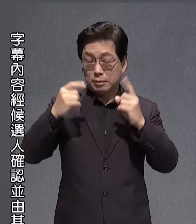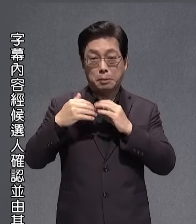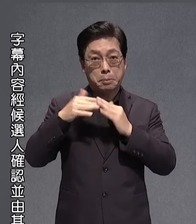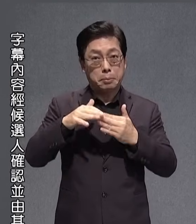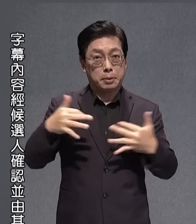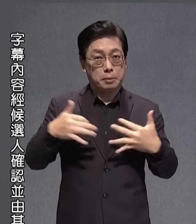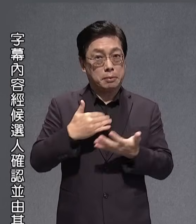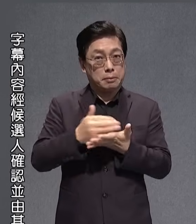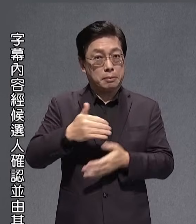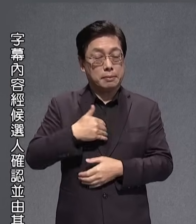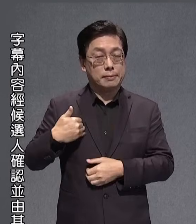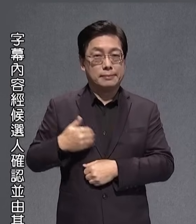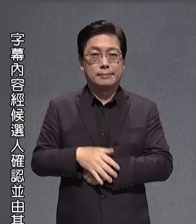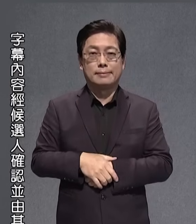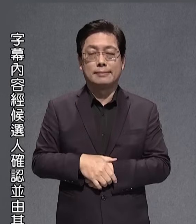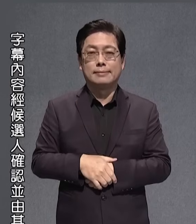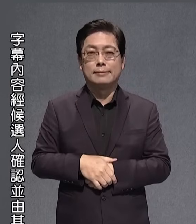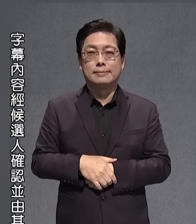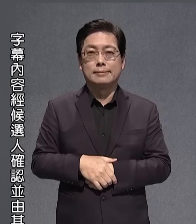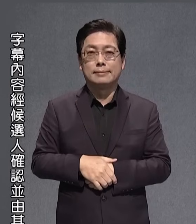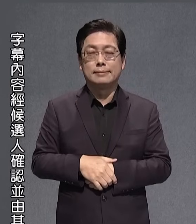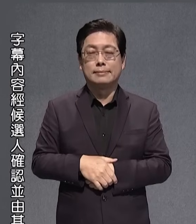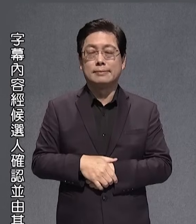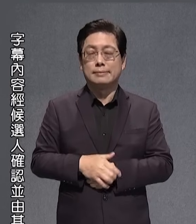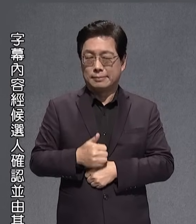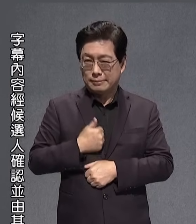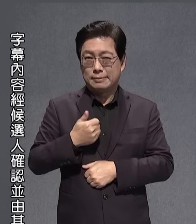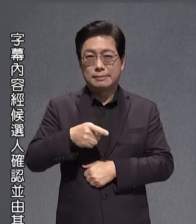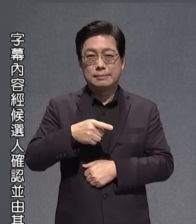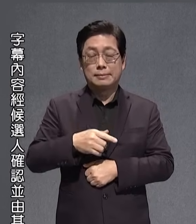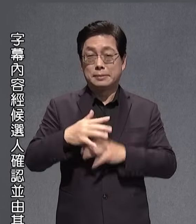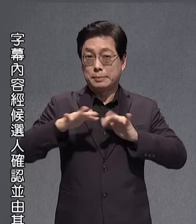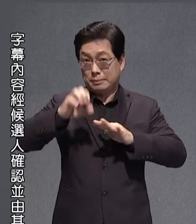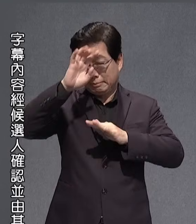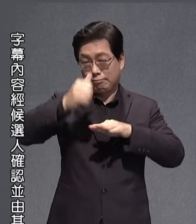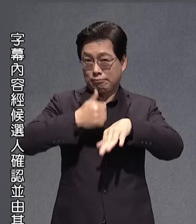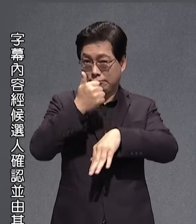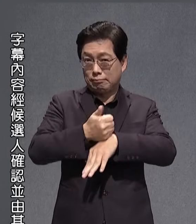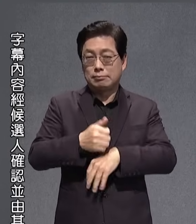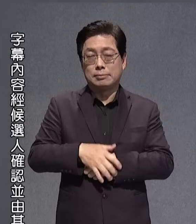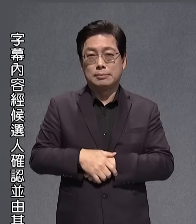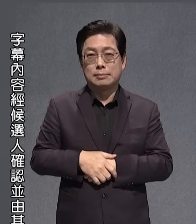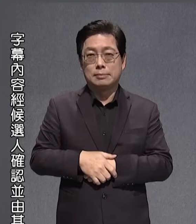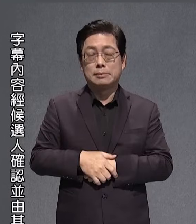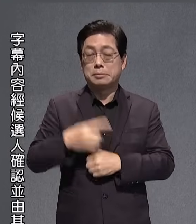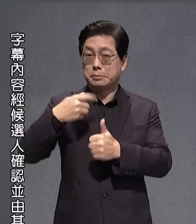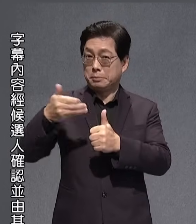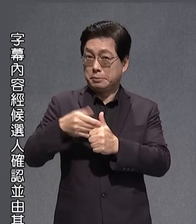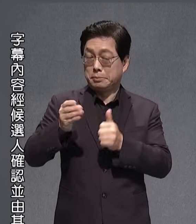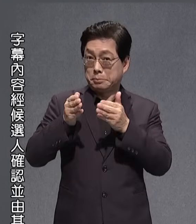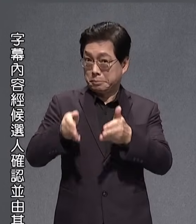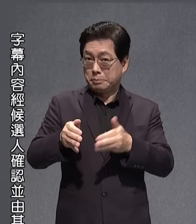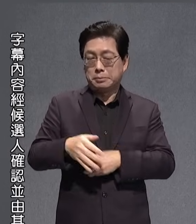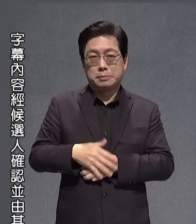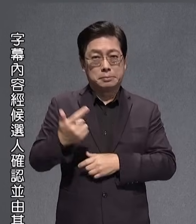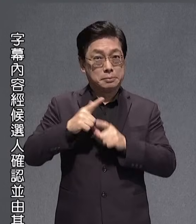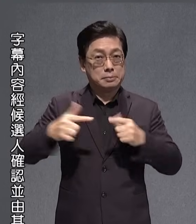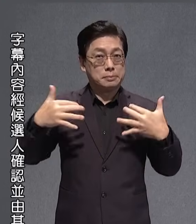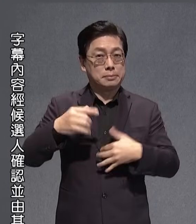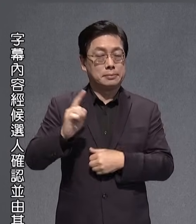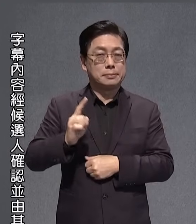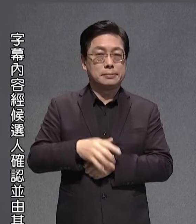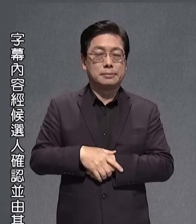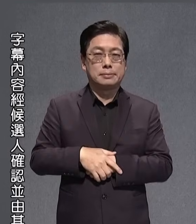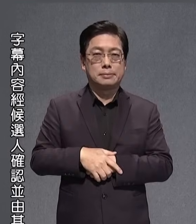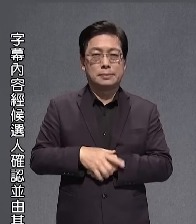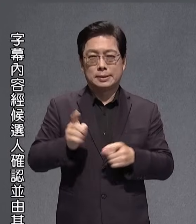的问题吗？事实上，民进党在执政上面，在教育方面最大的问题就是